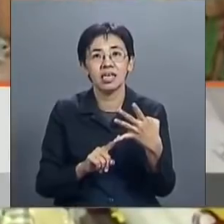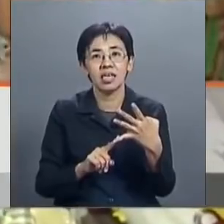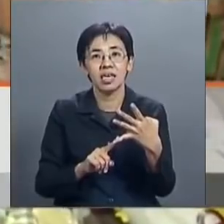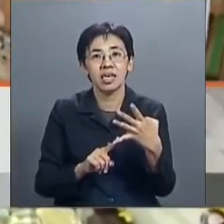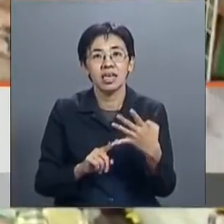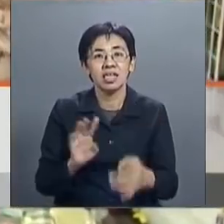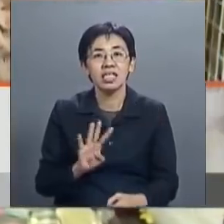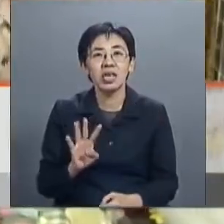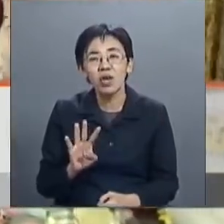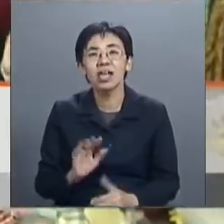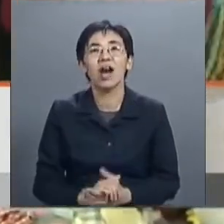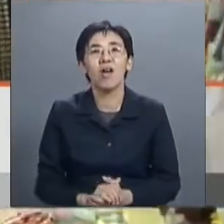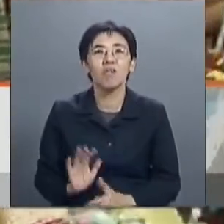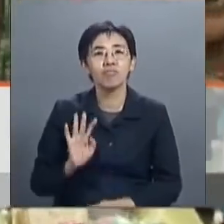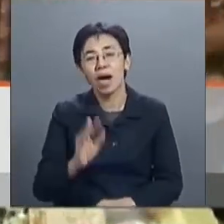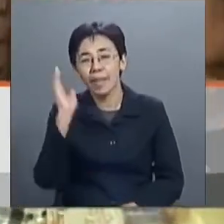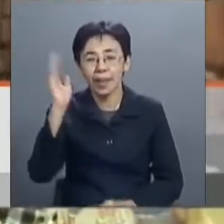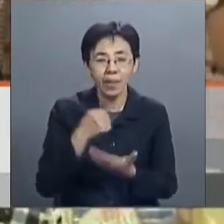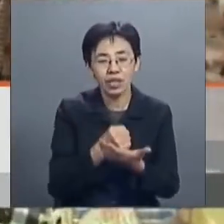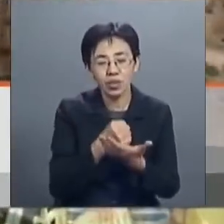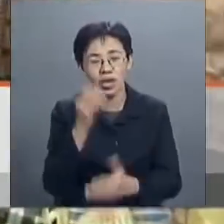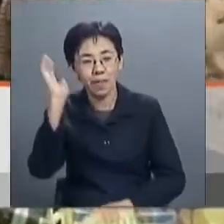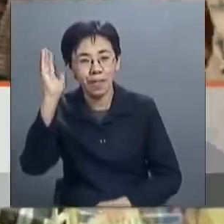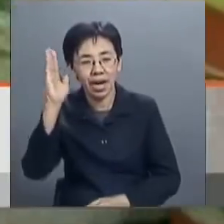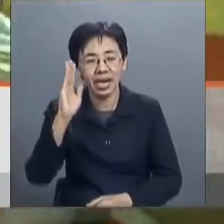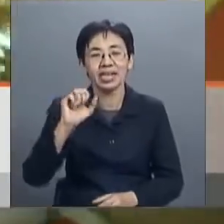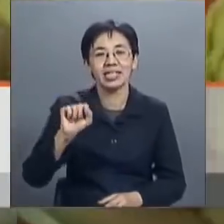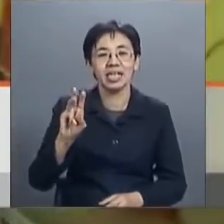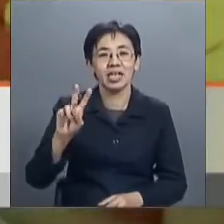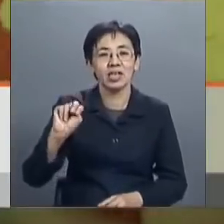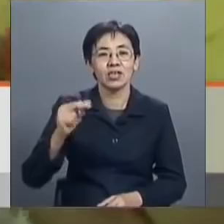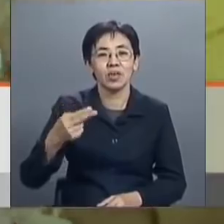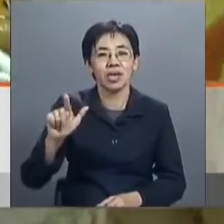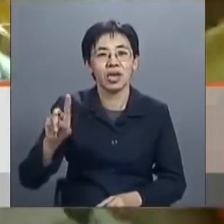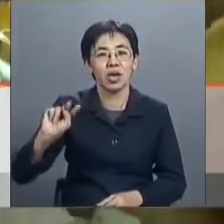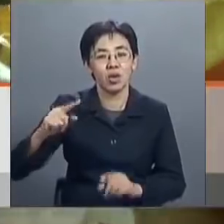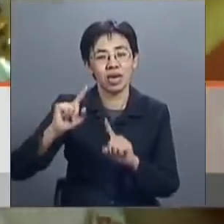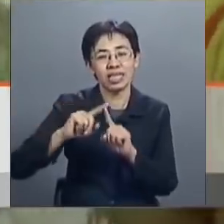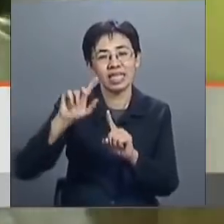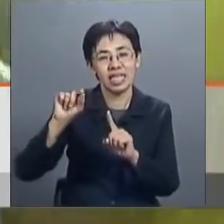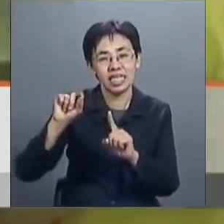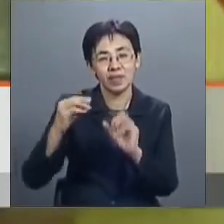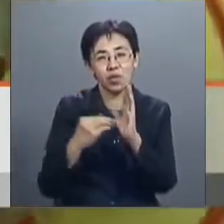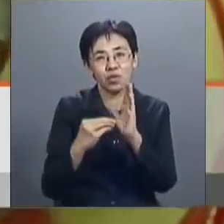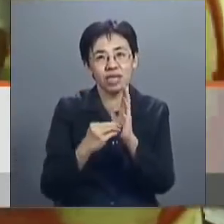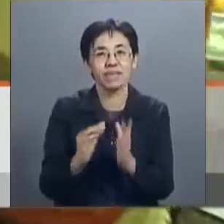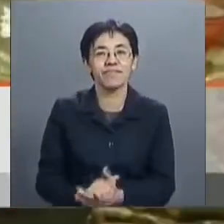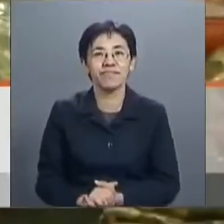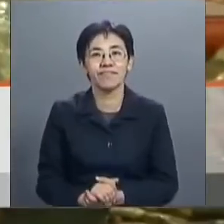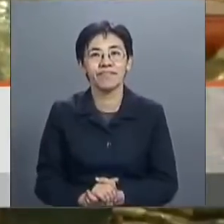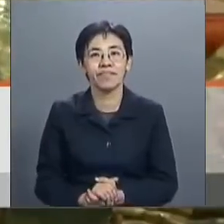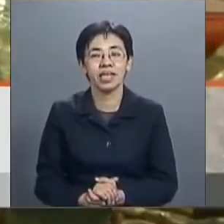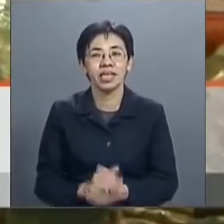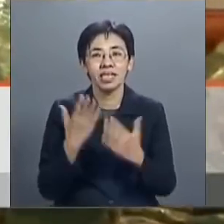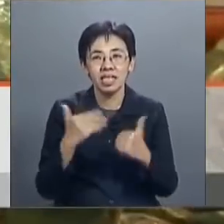พื้นที่ค่ะช่วยลูกพรรคหาเสียงที่เขตสวนหลวงเป็นเขตของผู้สมัครเขต20นายทักกรเราหะพงษ์ชนะก่อนที่